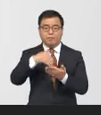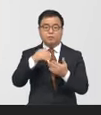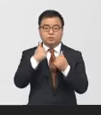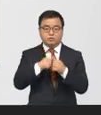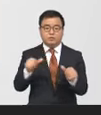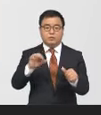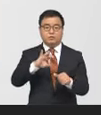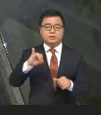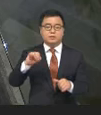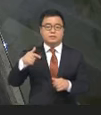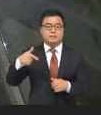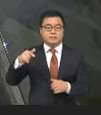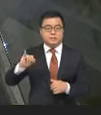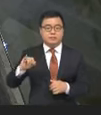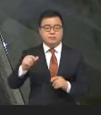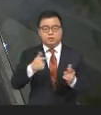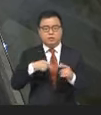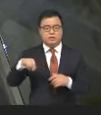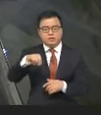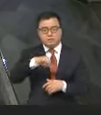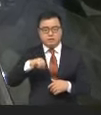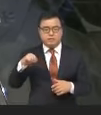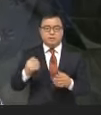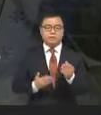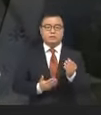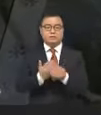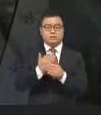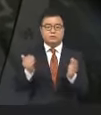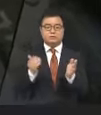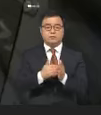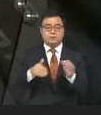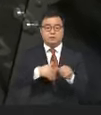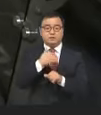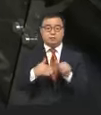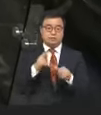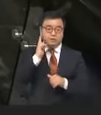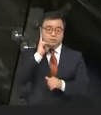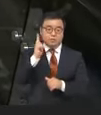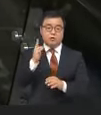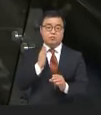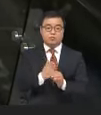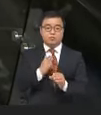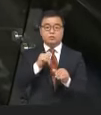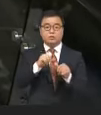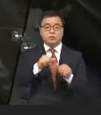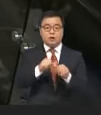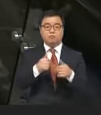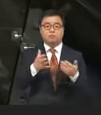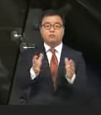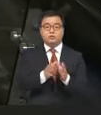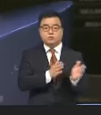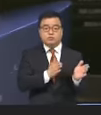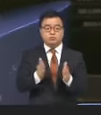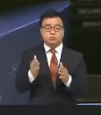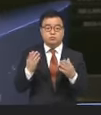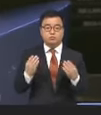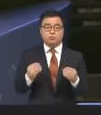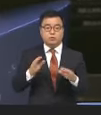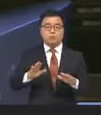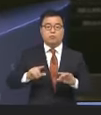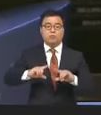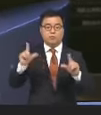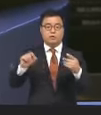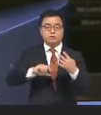미생물까지 생겨났습니다. 상황이 이렇게 심각한데도 고분군 보존을 위한 자문단이 구성된 것은 올 4월.